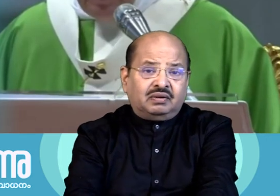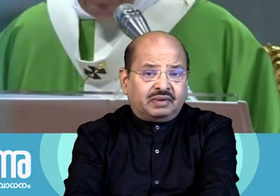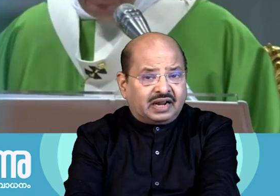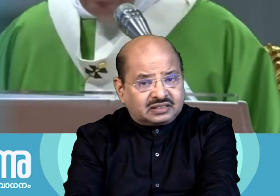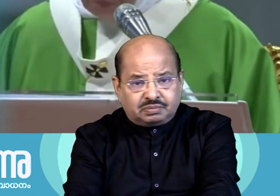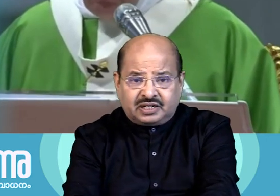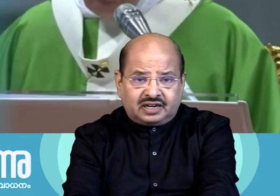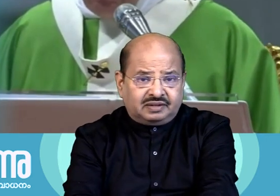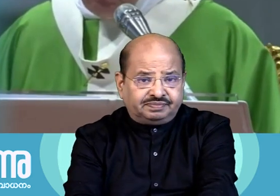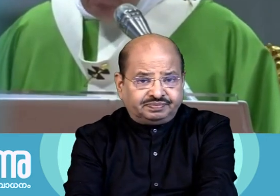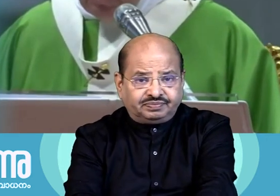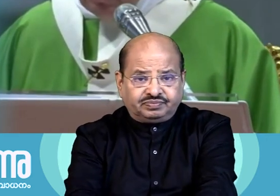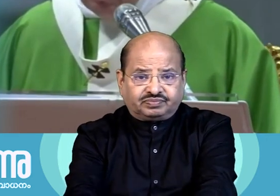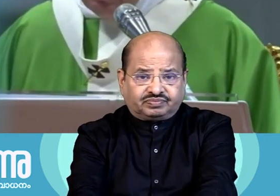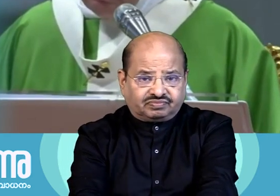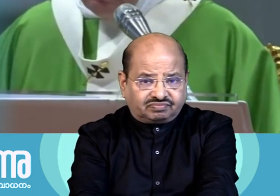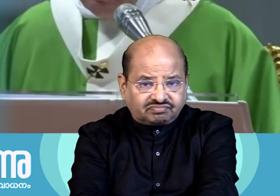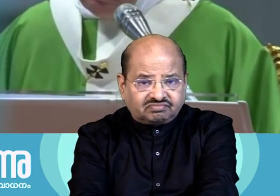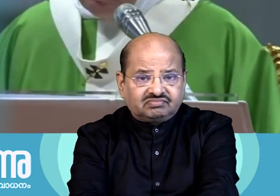നമ്മൾ പ്രയാസപ്പെടേണ്ട.